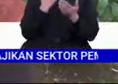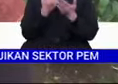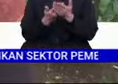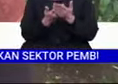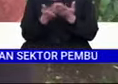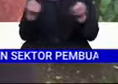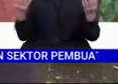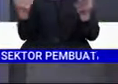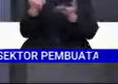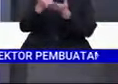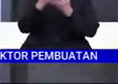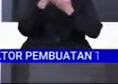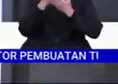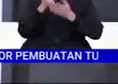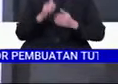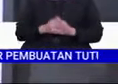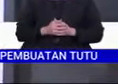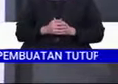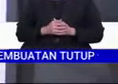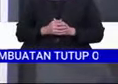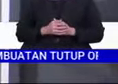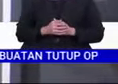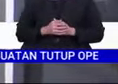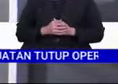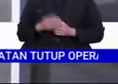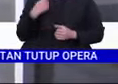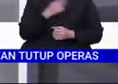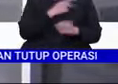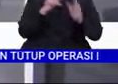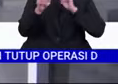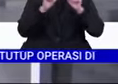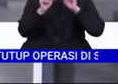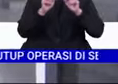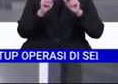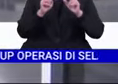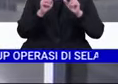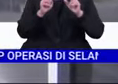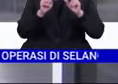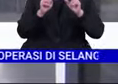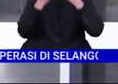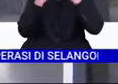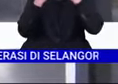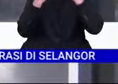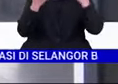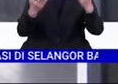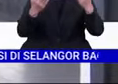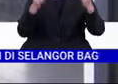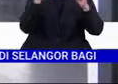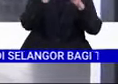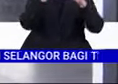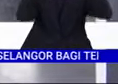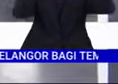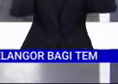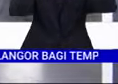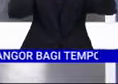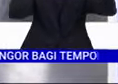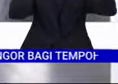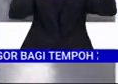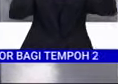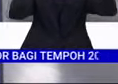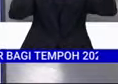beban tuhfah pertama kali kami ingin mengucapkan Hai Mbak jutaan terima kasih kepada pejabat dan menteri kita